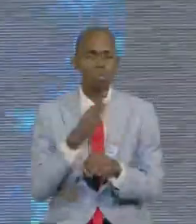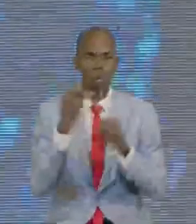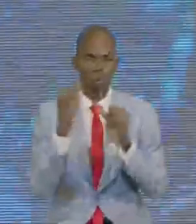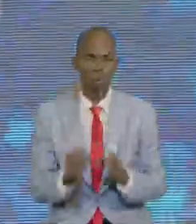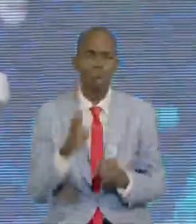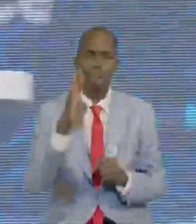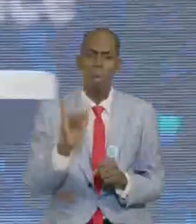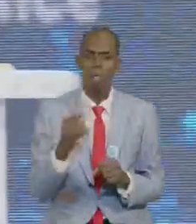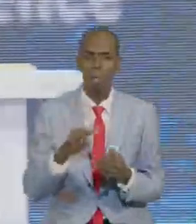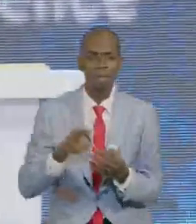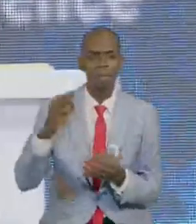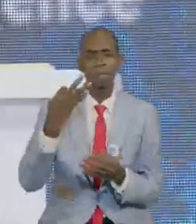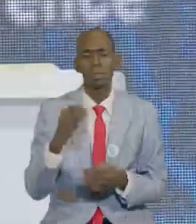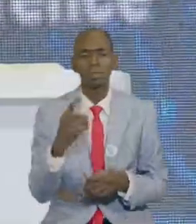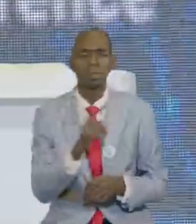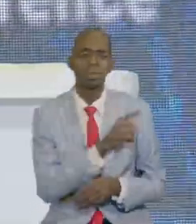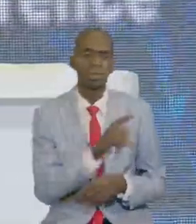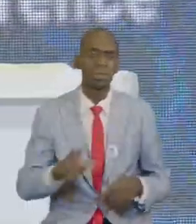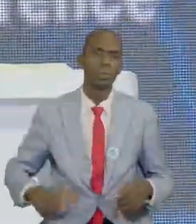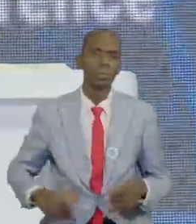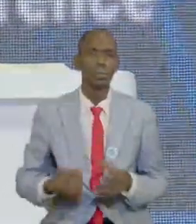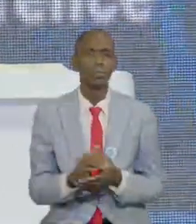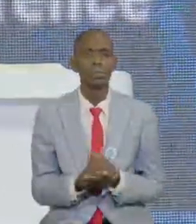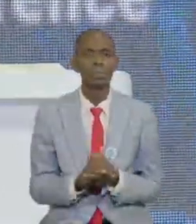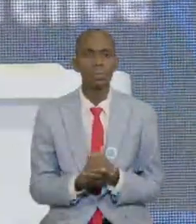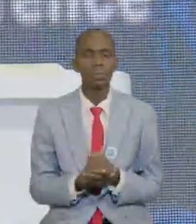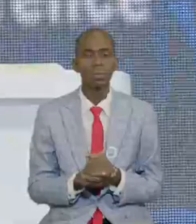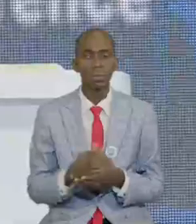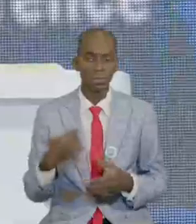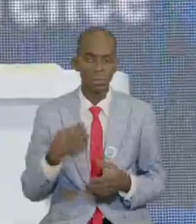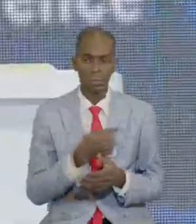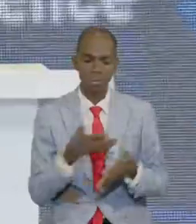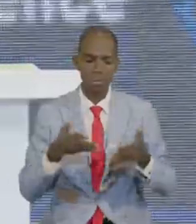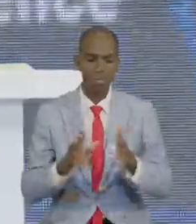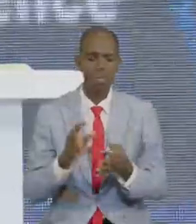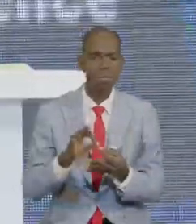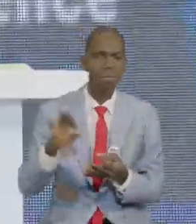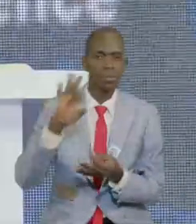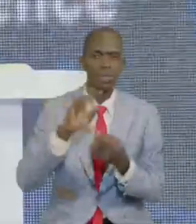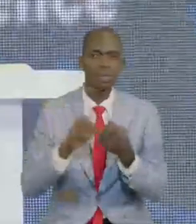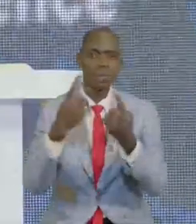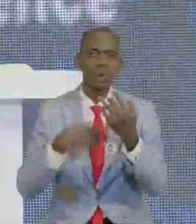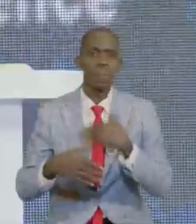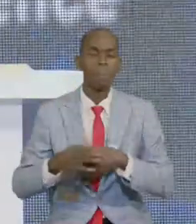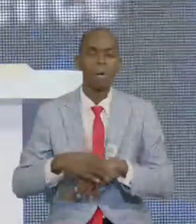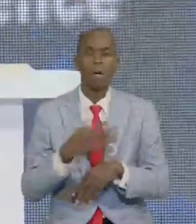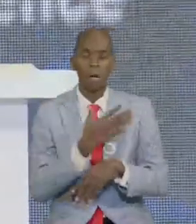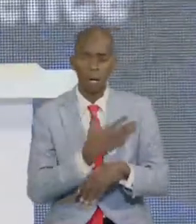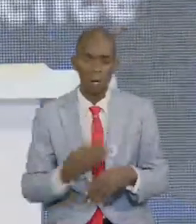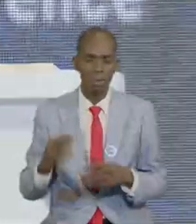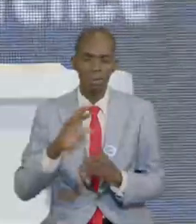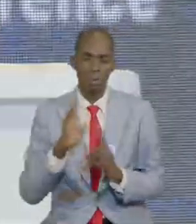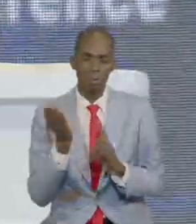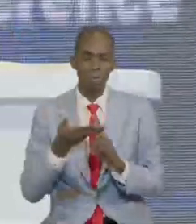Je suis rempli de puissance par l'Esprit de Dieu. We allow the Spirit to come back and convict us. Nous